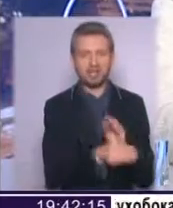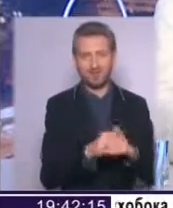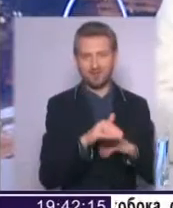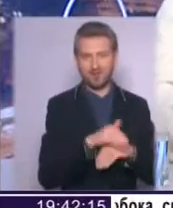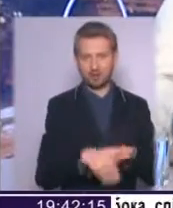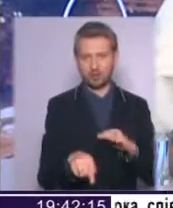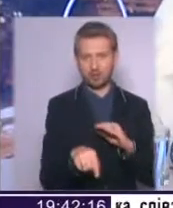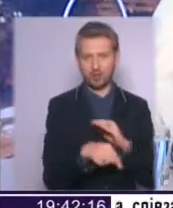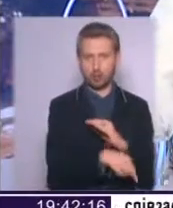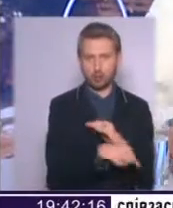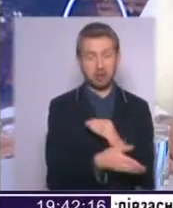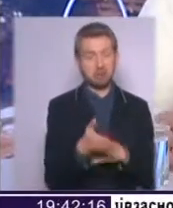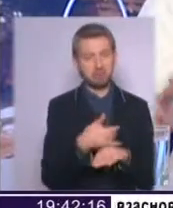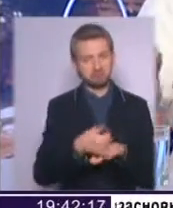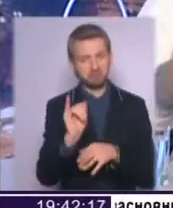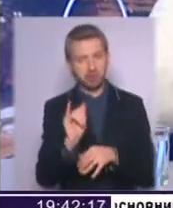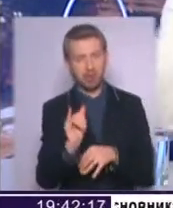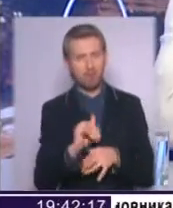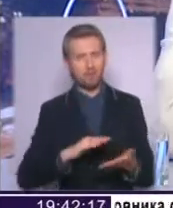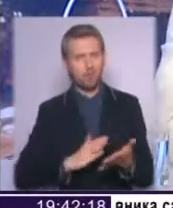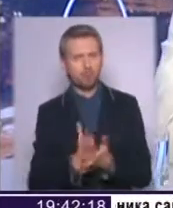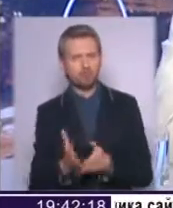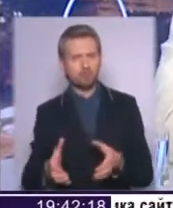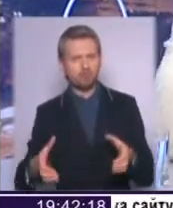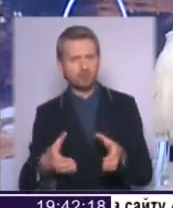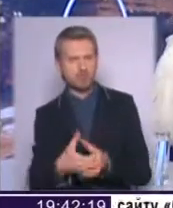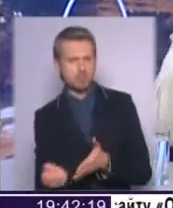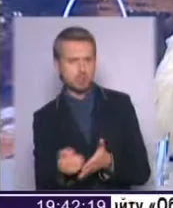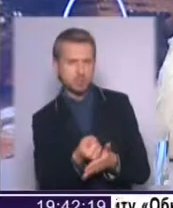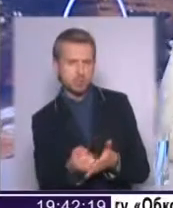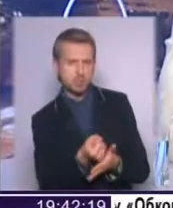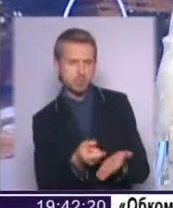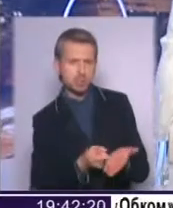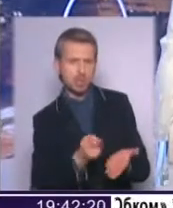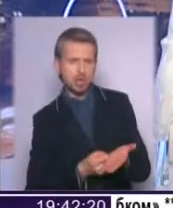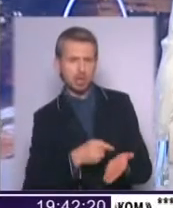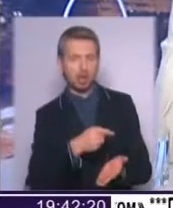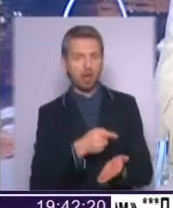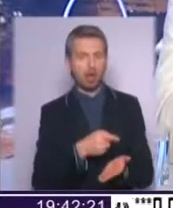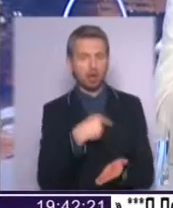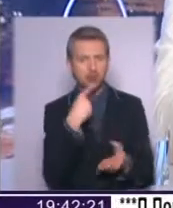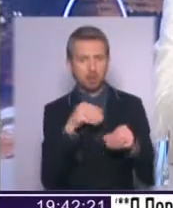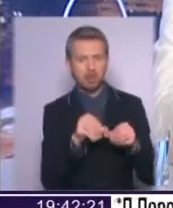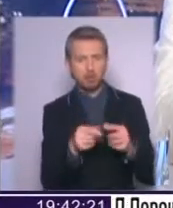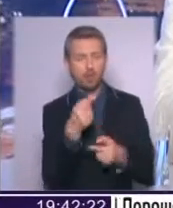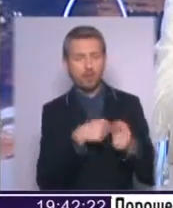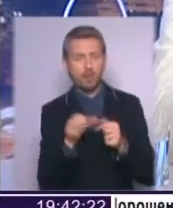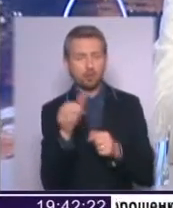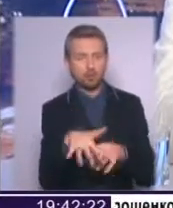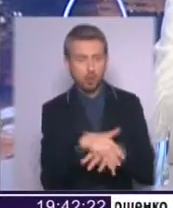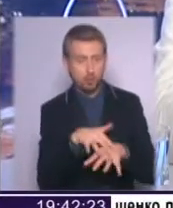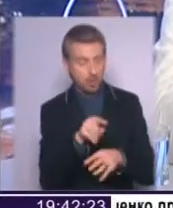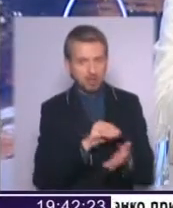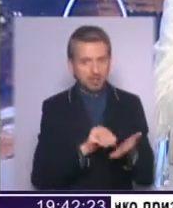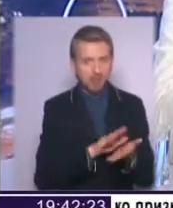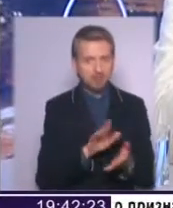відволюють. Певні політичні сили лобіюють цей закон. Кажу, от землю повернути громадах. Тільки там не написано і не каже